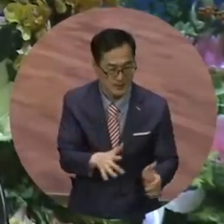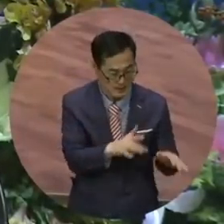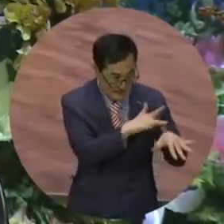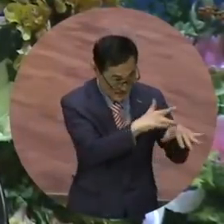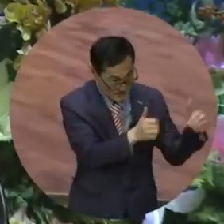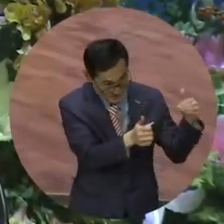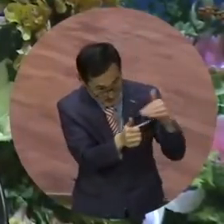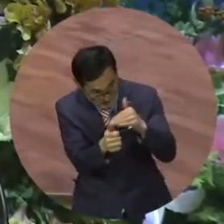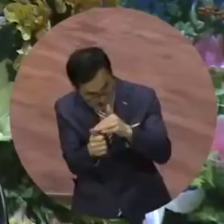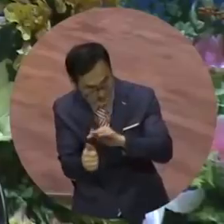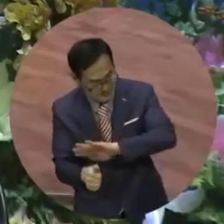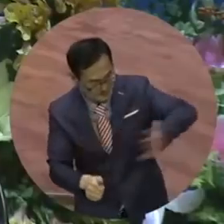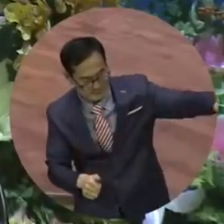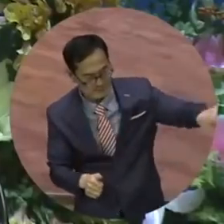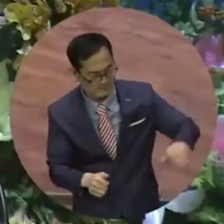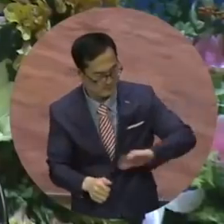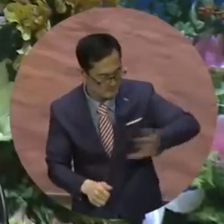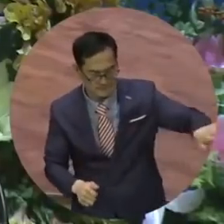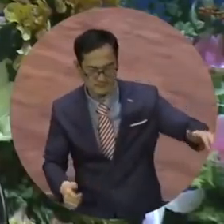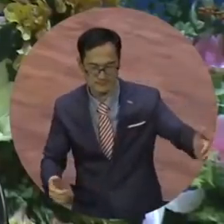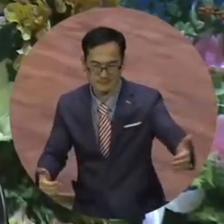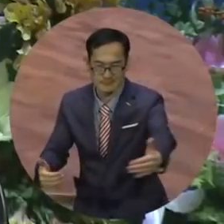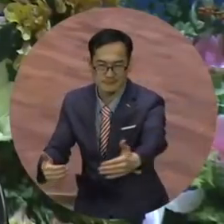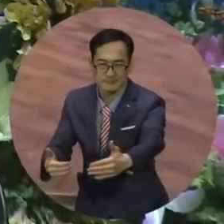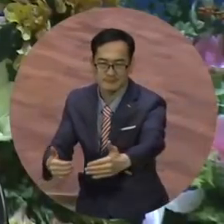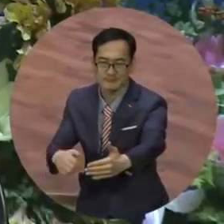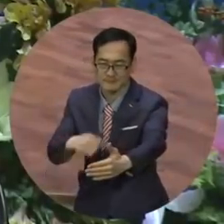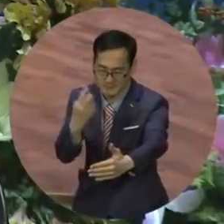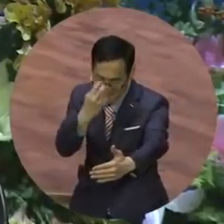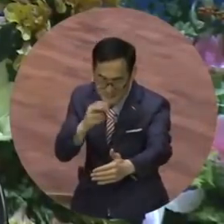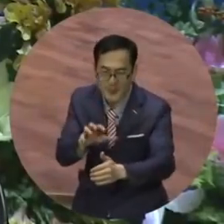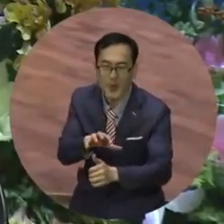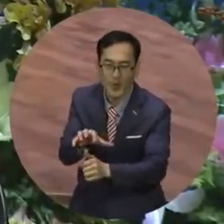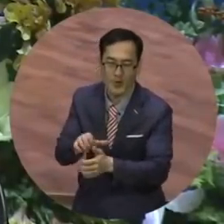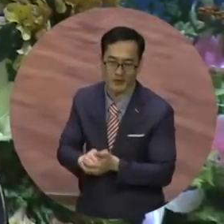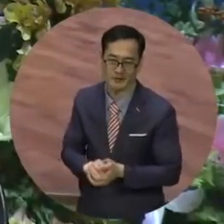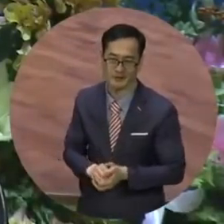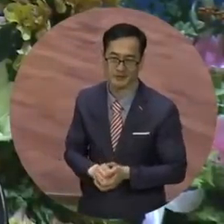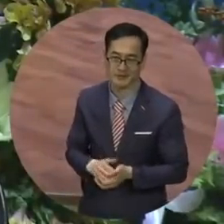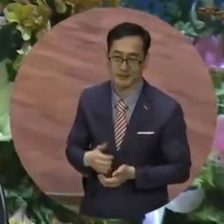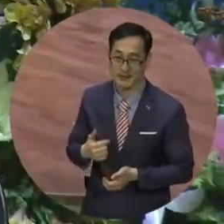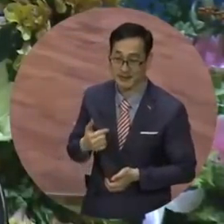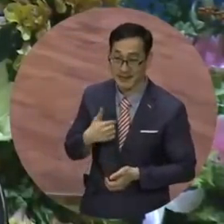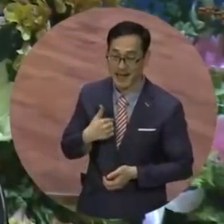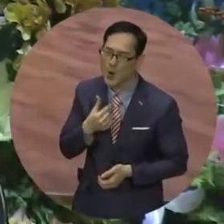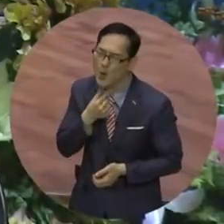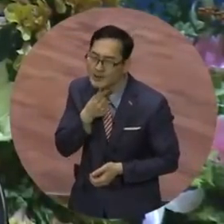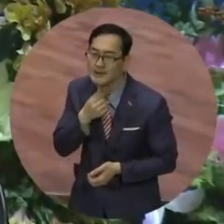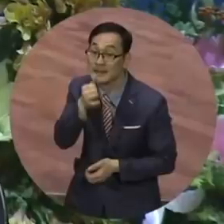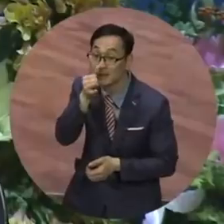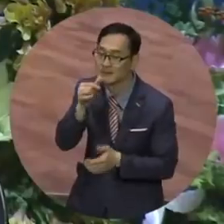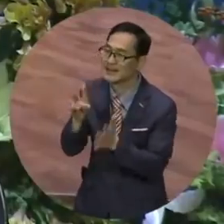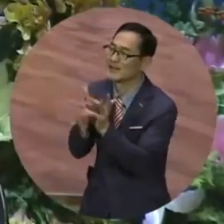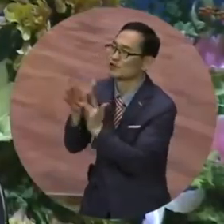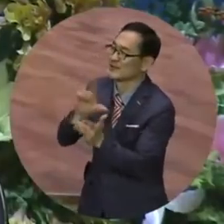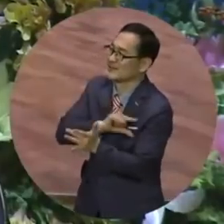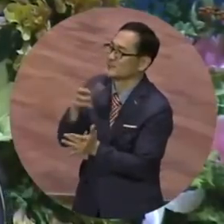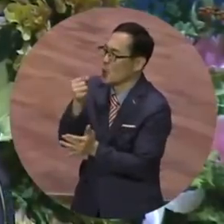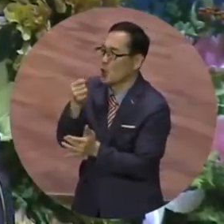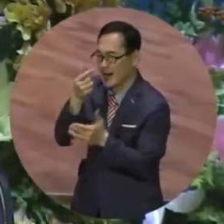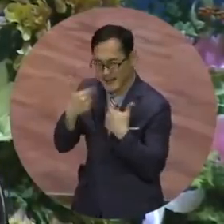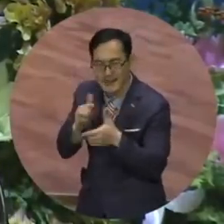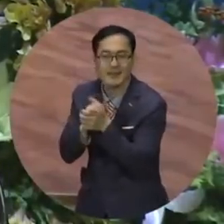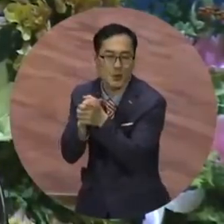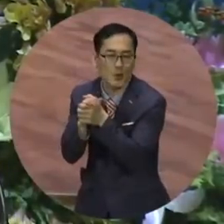다 물리치고 이제부터 예수 그리스도 이름으로 이 권세에 임해주세요. 예수 이름으로 말하시기 바랍니다. 마지막으로 여러분 이